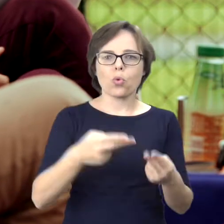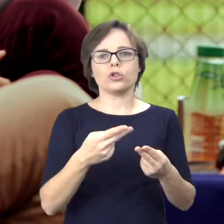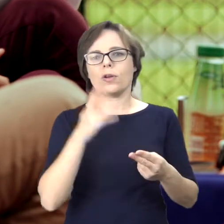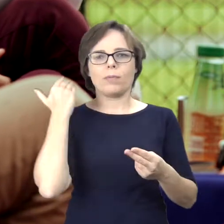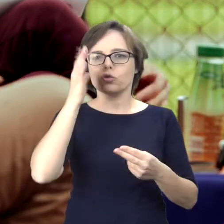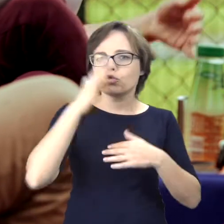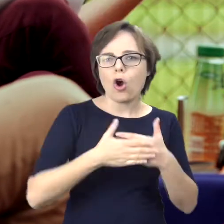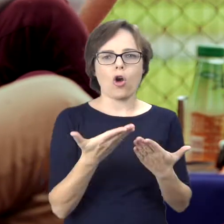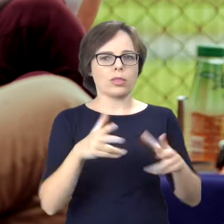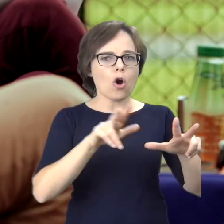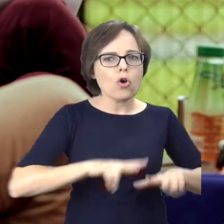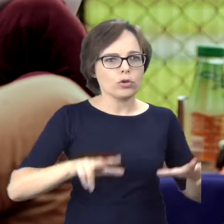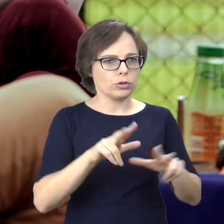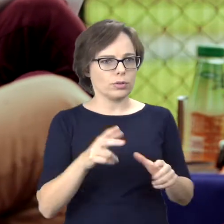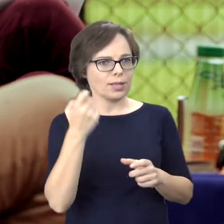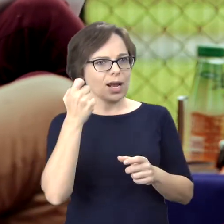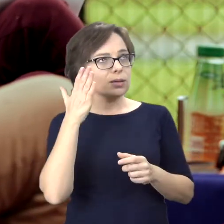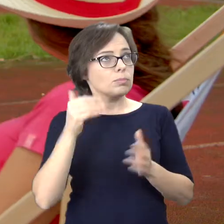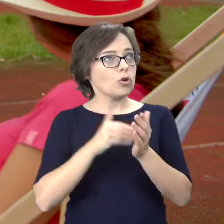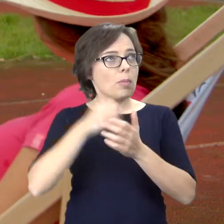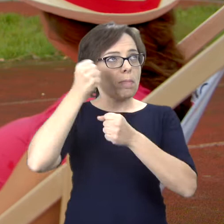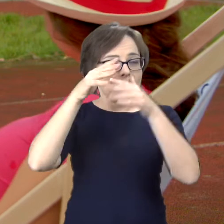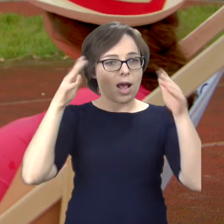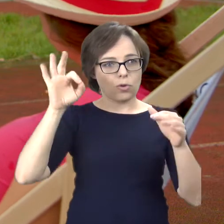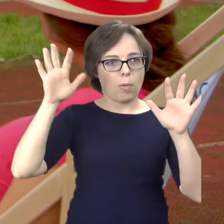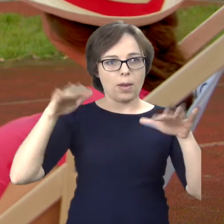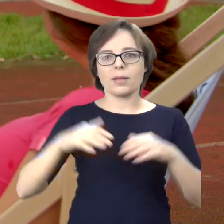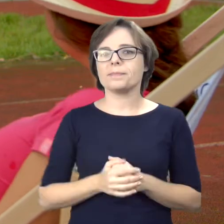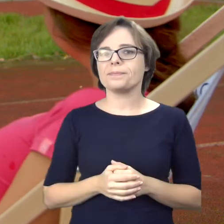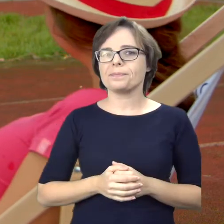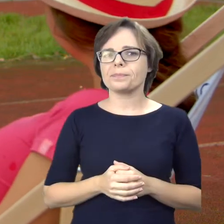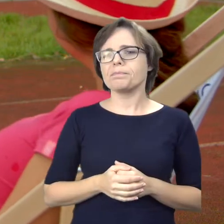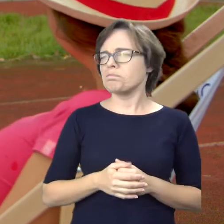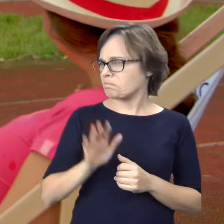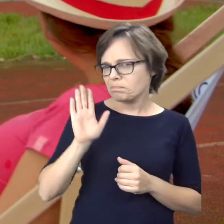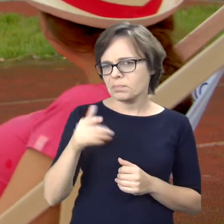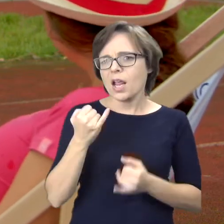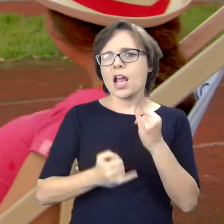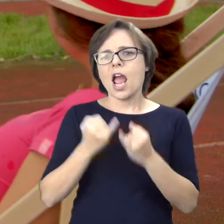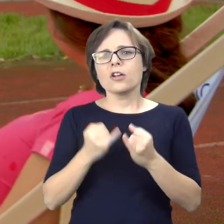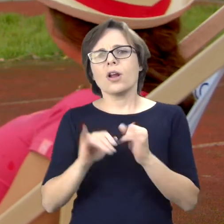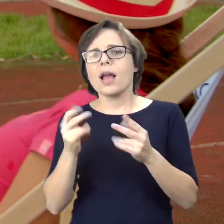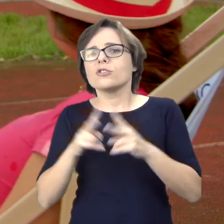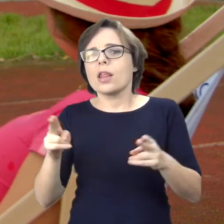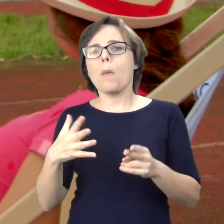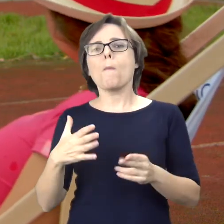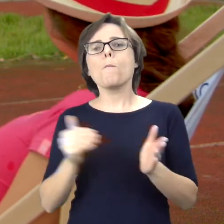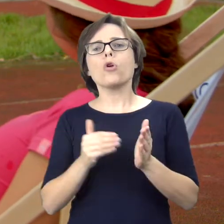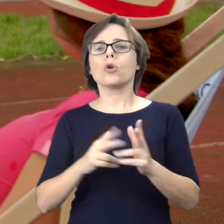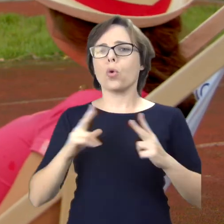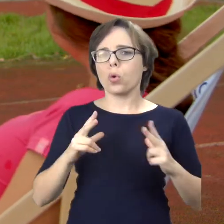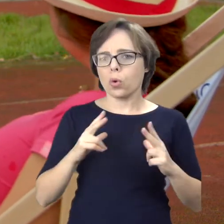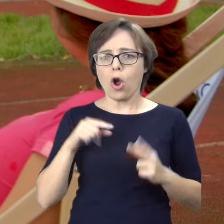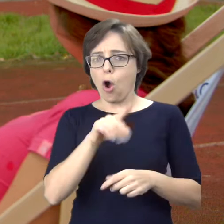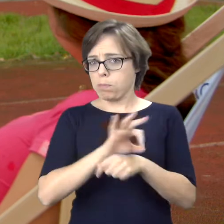rodzina, tak normalnie, zaraz tu będziemy parasolki potrzebować, ale okej. Wiesz co, to jest tak, że na pewnym etapie, jeżeli potrzebujesz odreagować, to taki projekt, jak ja zrobiłem, jest